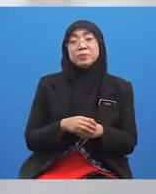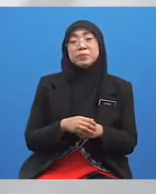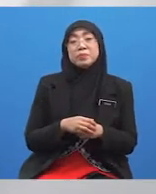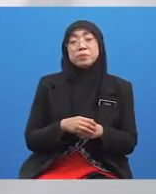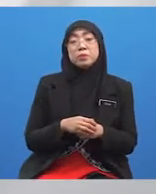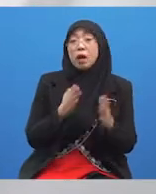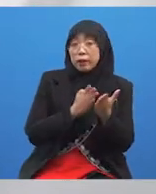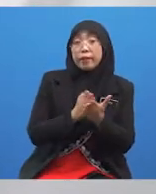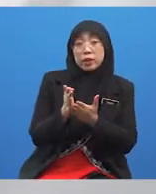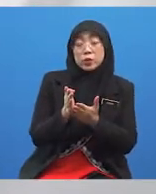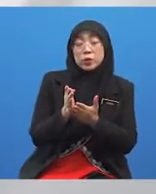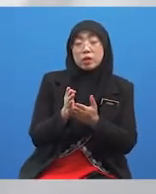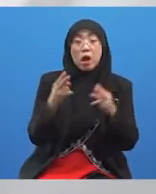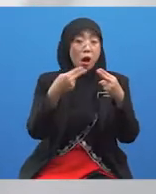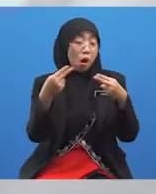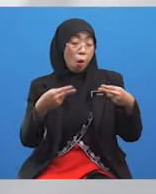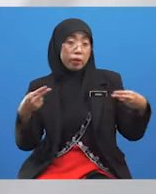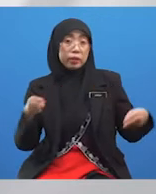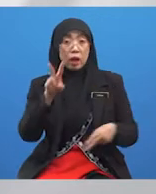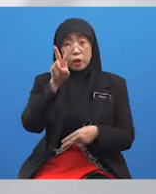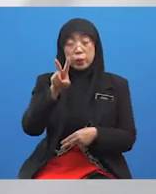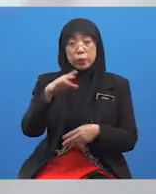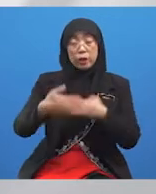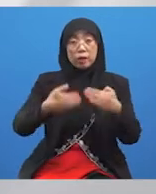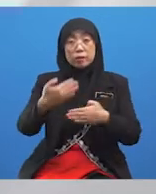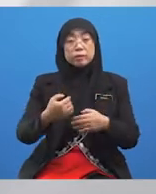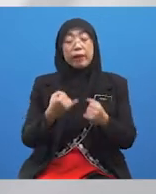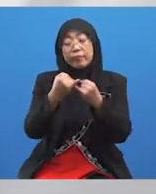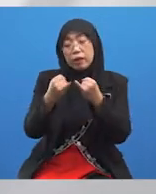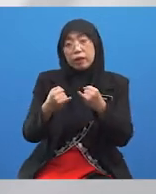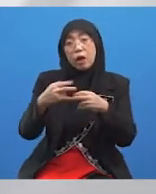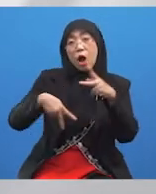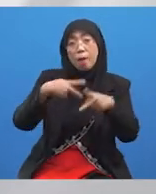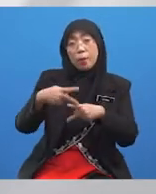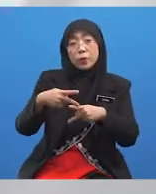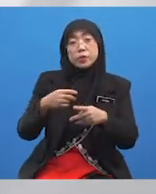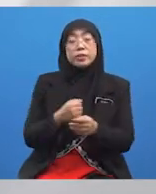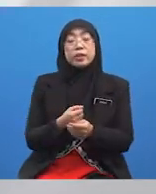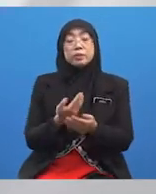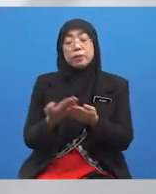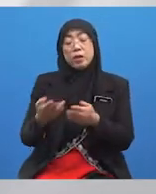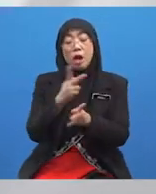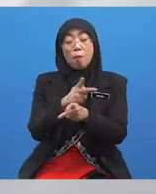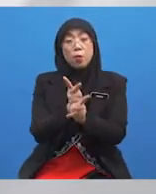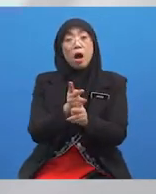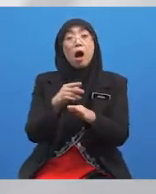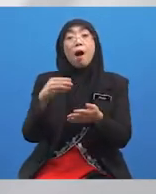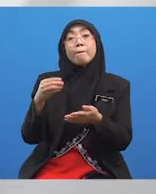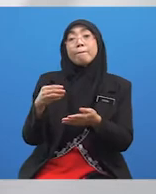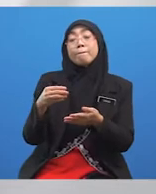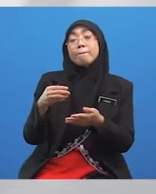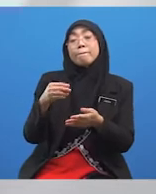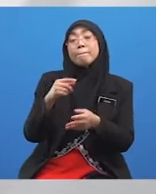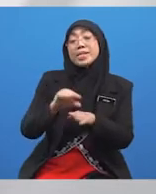Soalan yang seterusnya, huraikan dua langkah terakhir proses pembelian produk pengguna. Lihat kata tugas,